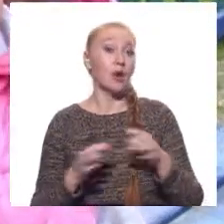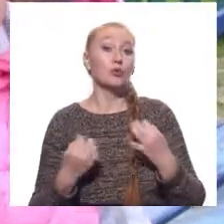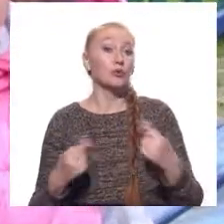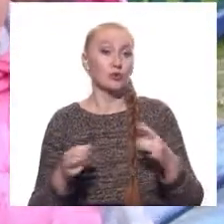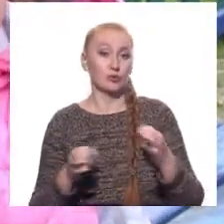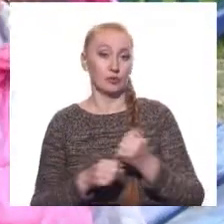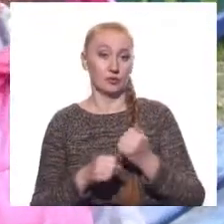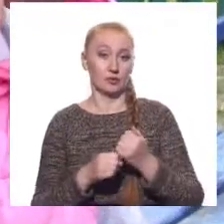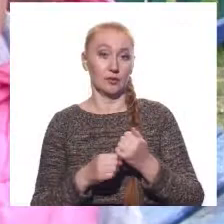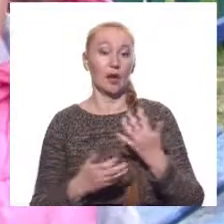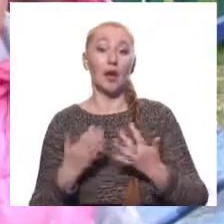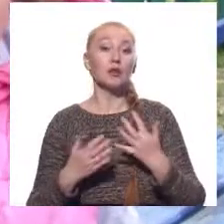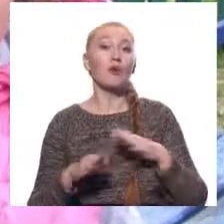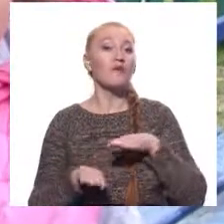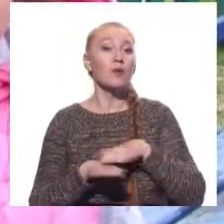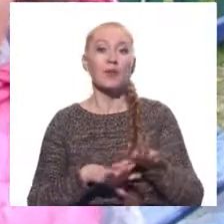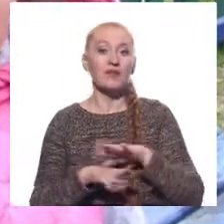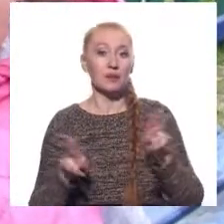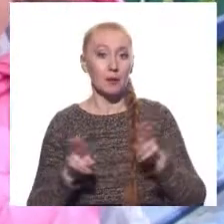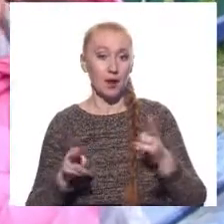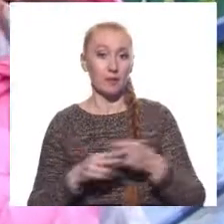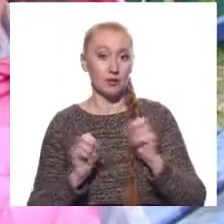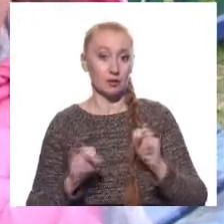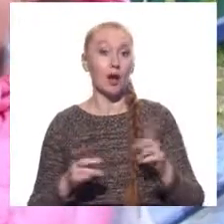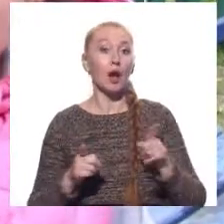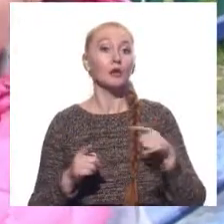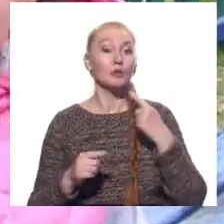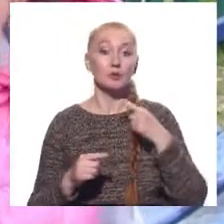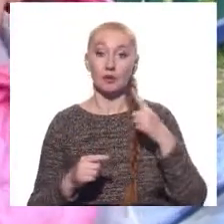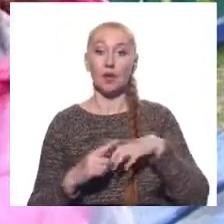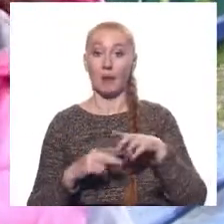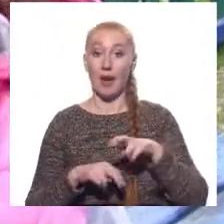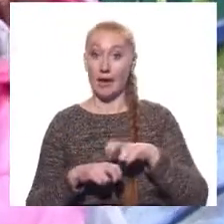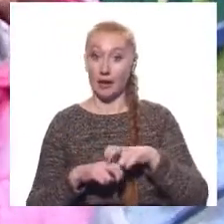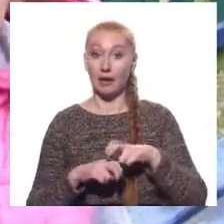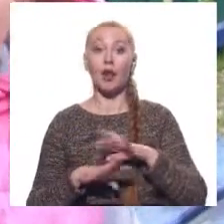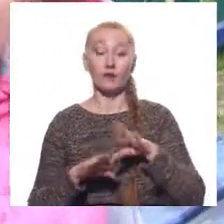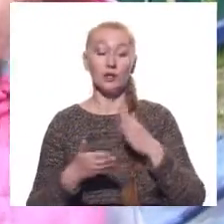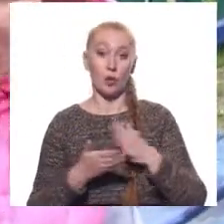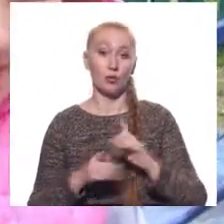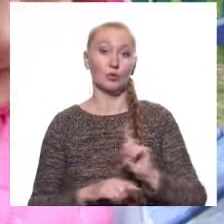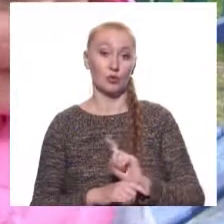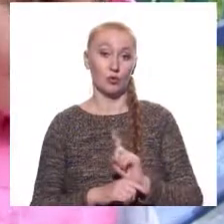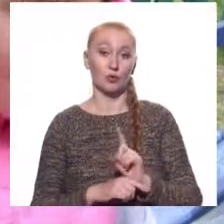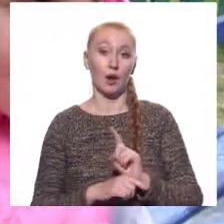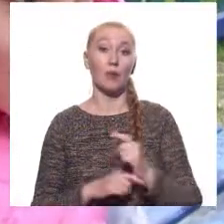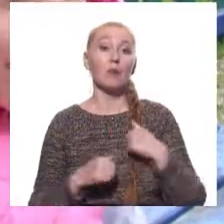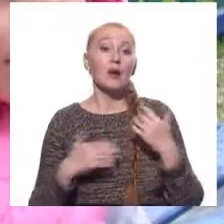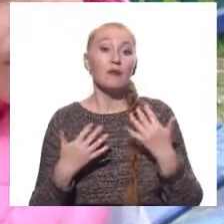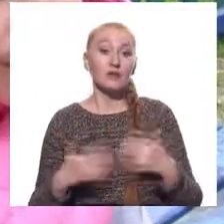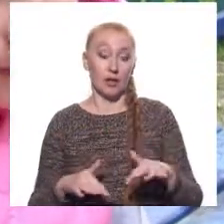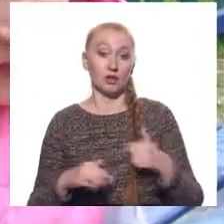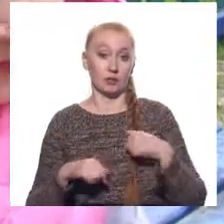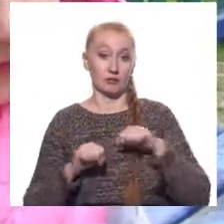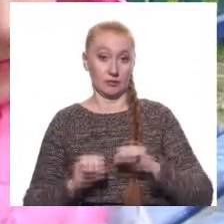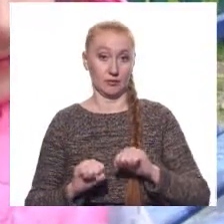робимо. Якщо дотримуватися усіх правил безпеки, які передбачили світові лікарі, то все буде нормально. Просто ми втрачаємо